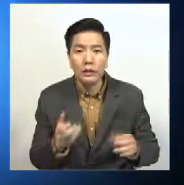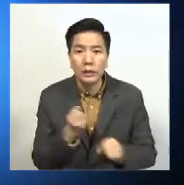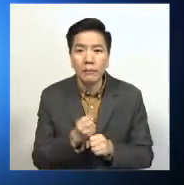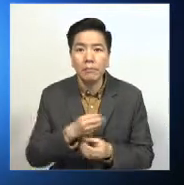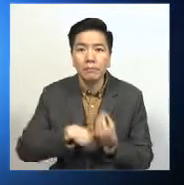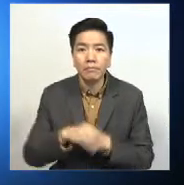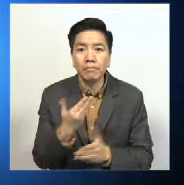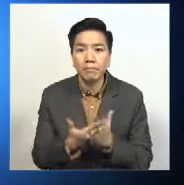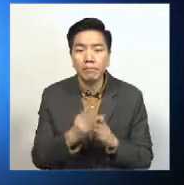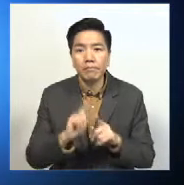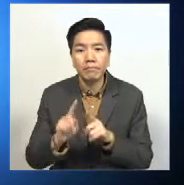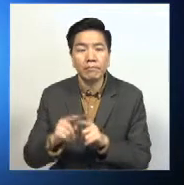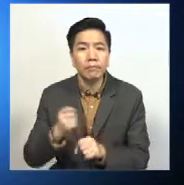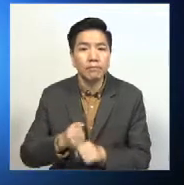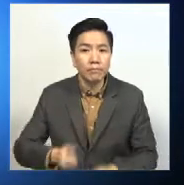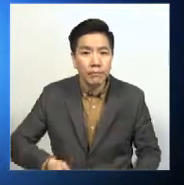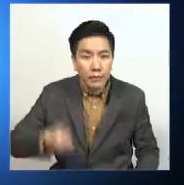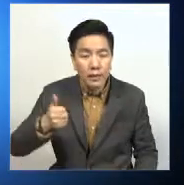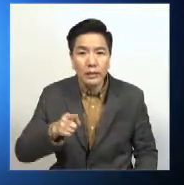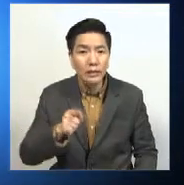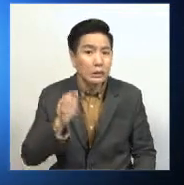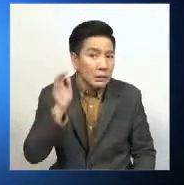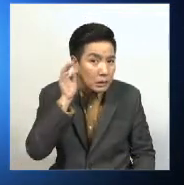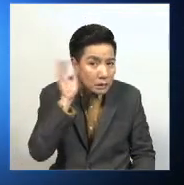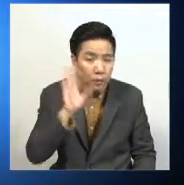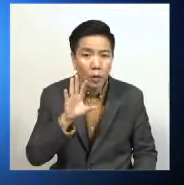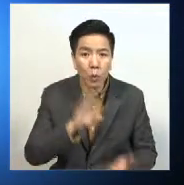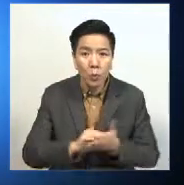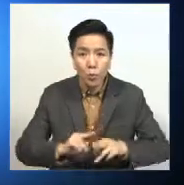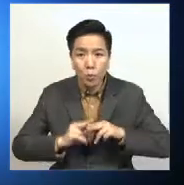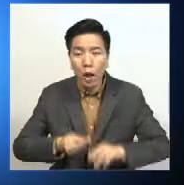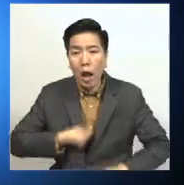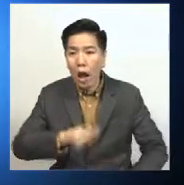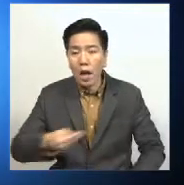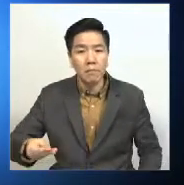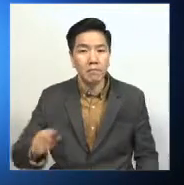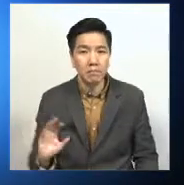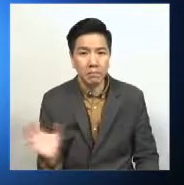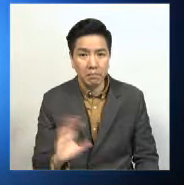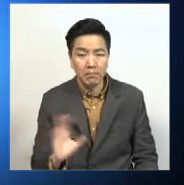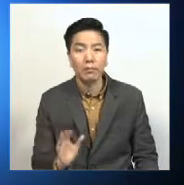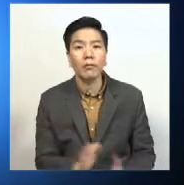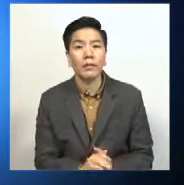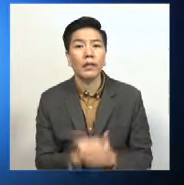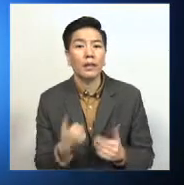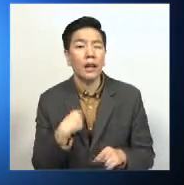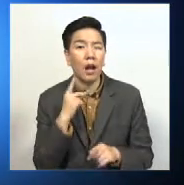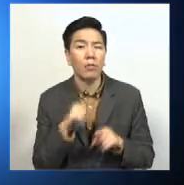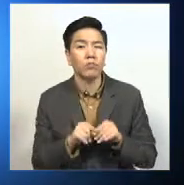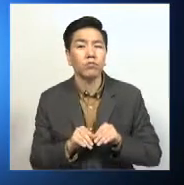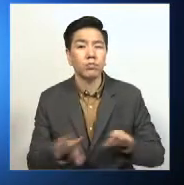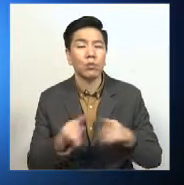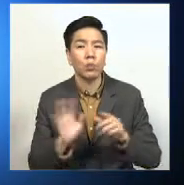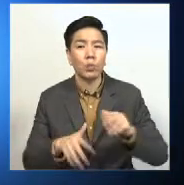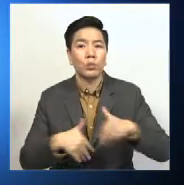ไปทำธุรกรรมทางการเงินต่างๆได้เพราะฉะนั้นอย่าหลงเชื่อให้ข้อมูลส่วนตัวกับใครอย่างเด็ดขาดและด้วยกระแสตอบรับของ